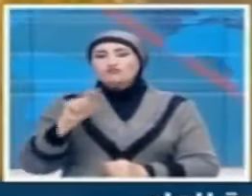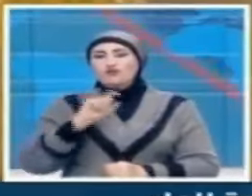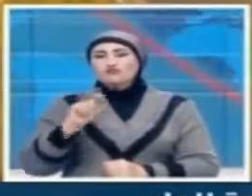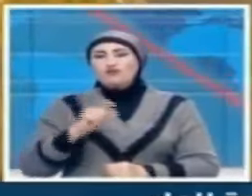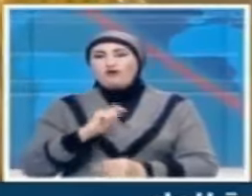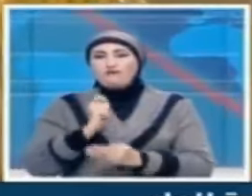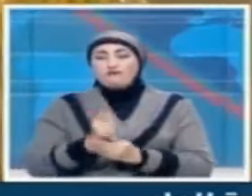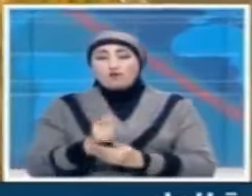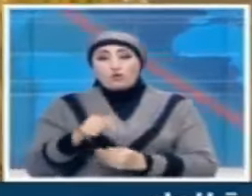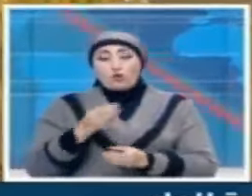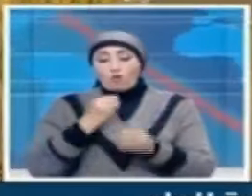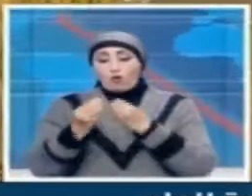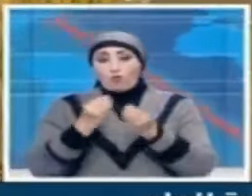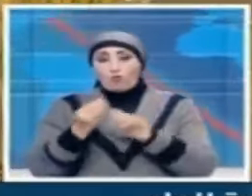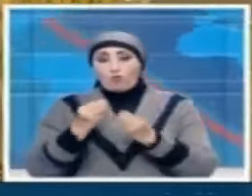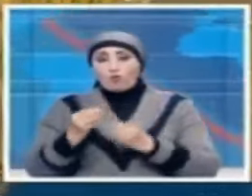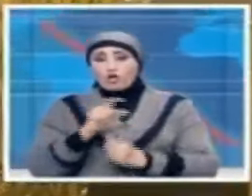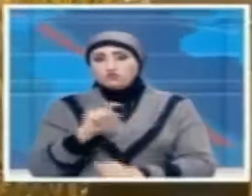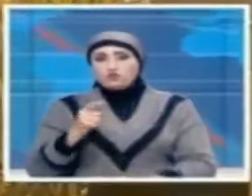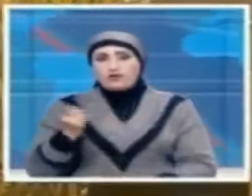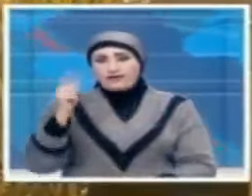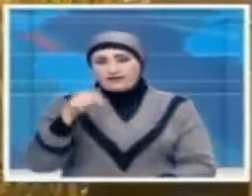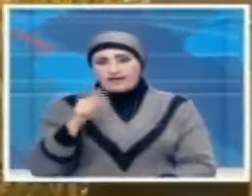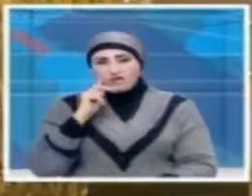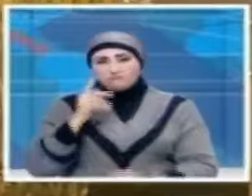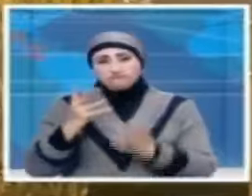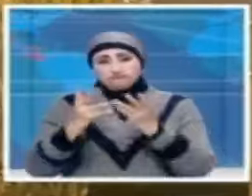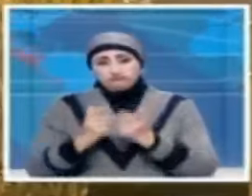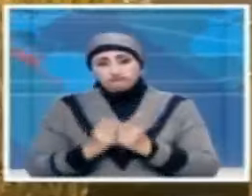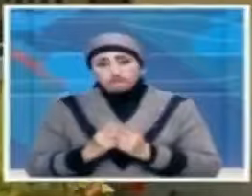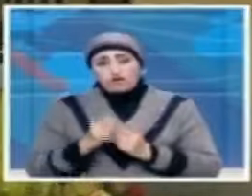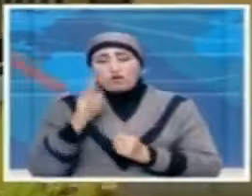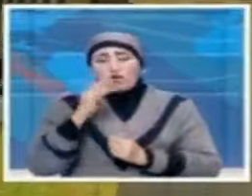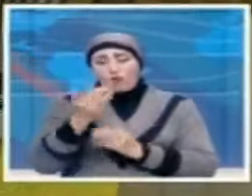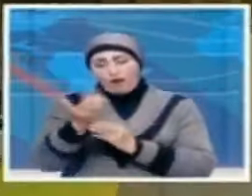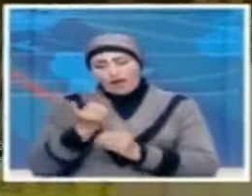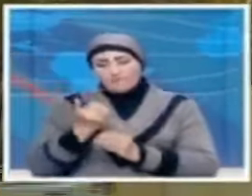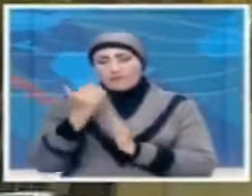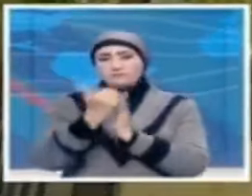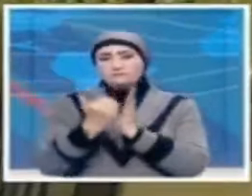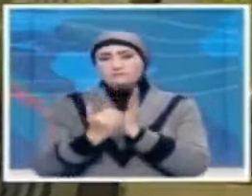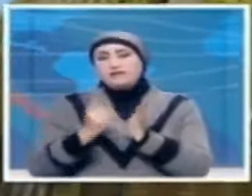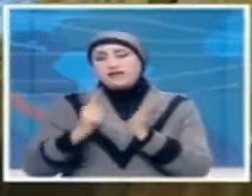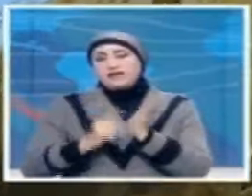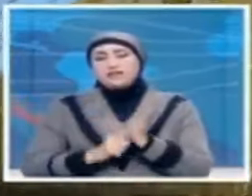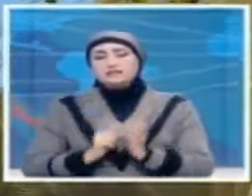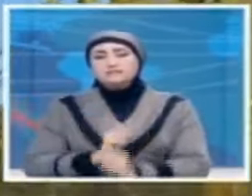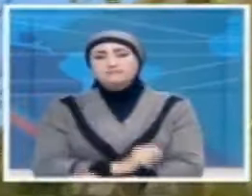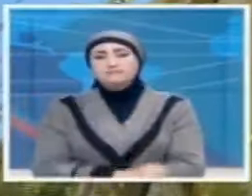للحوار المجتمعي خلال الشهر القادم للتوافق عليه قبل اتخاذ الإجراءات اللازمة.